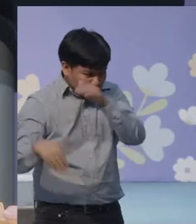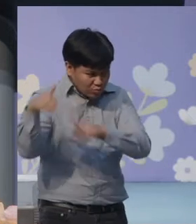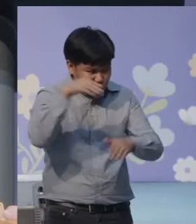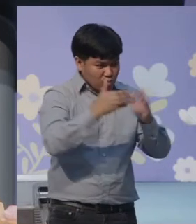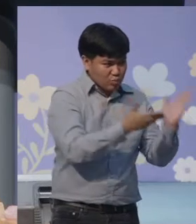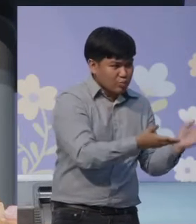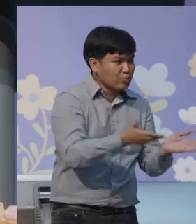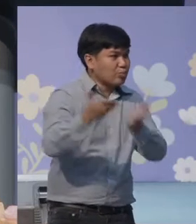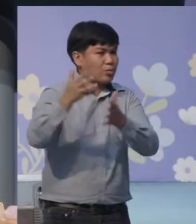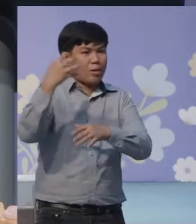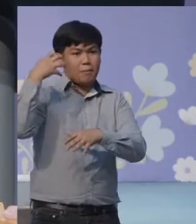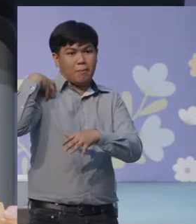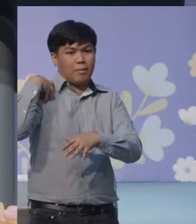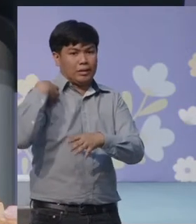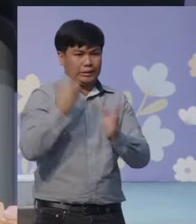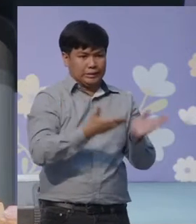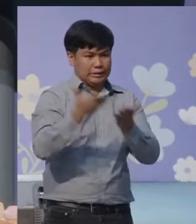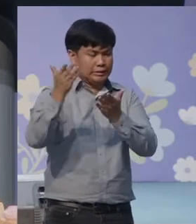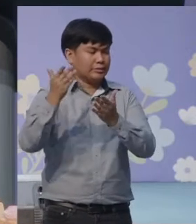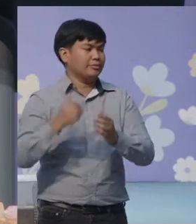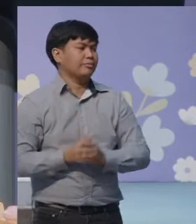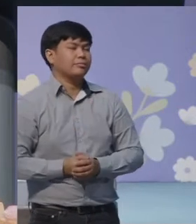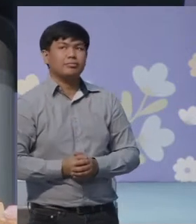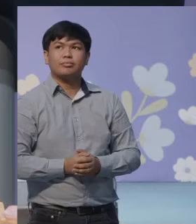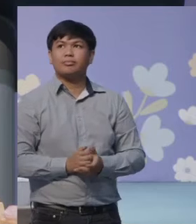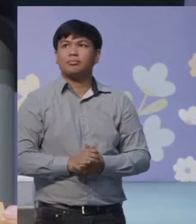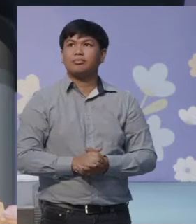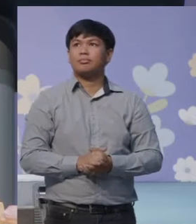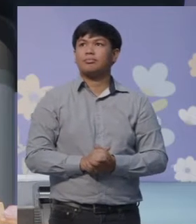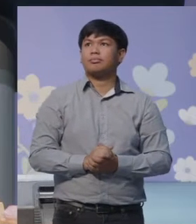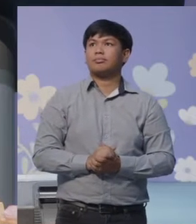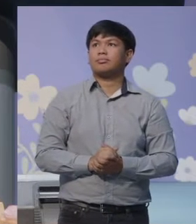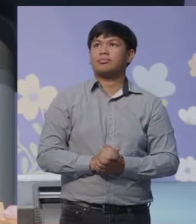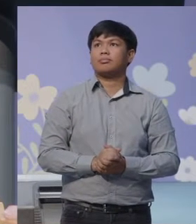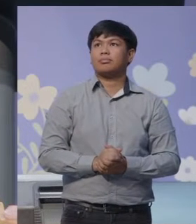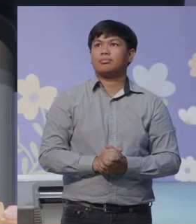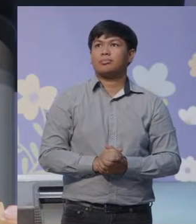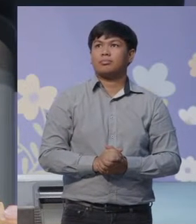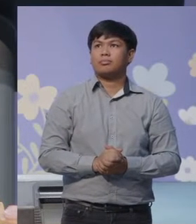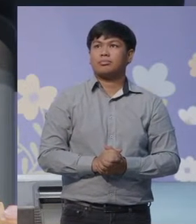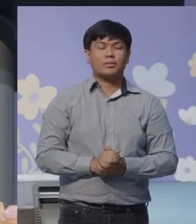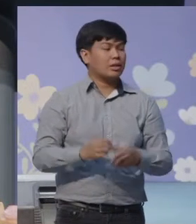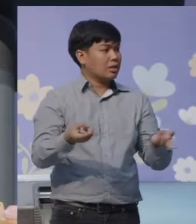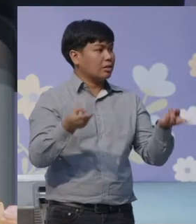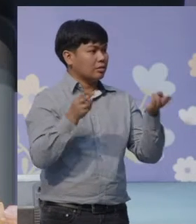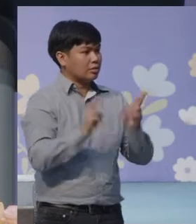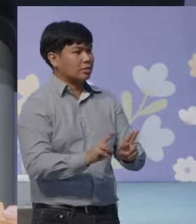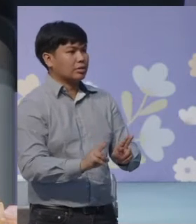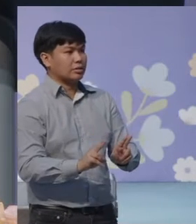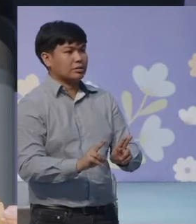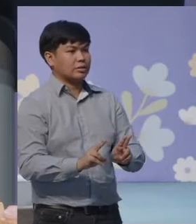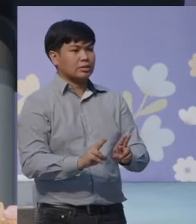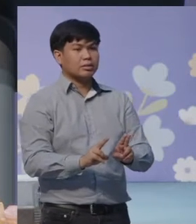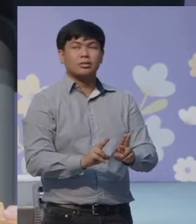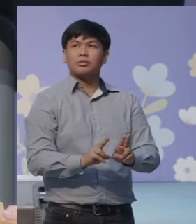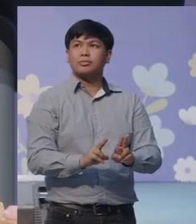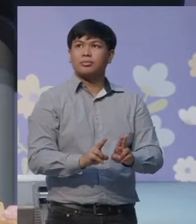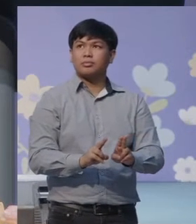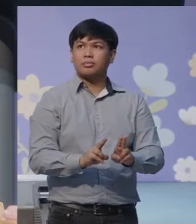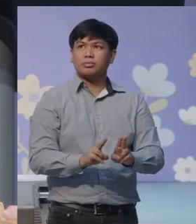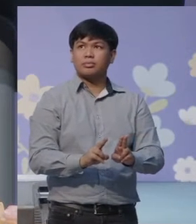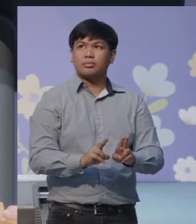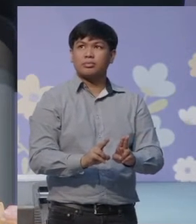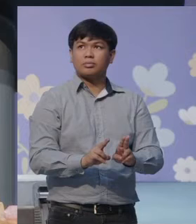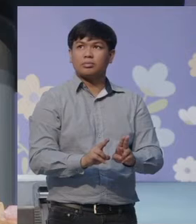trip sa Batangas. Nag-scuba diving kami. Ang nangyari po ay ganito. Sa